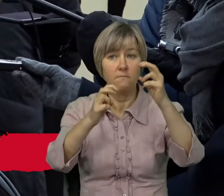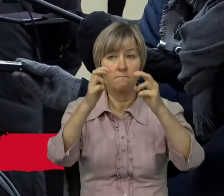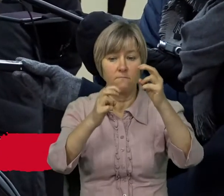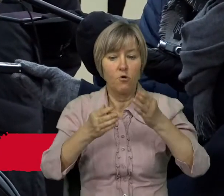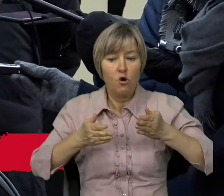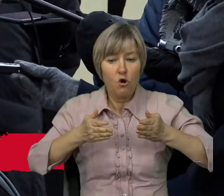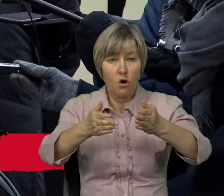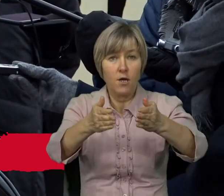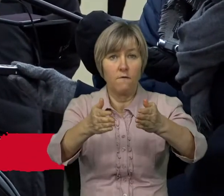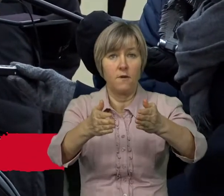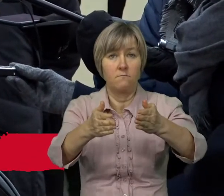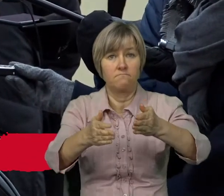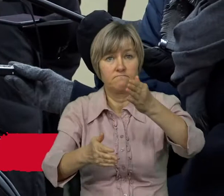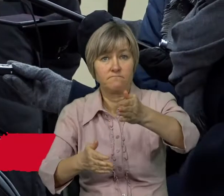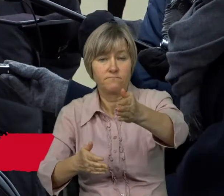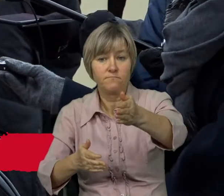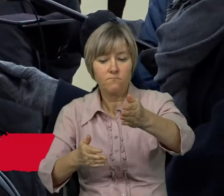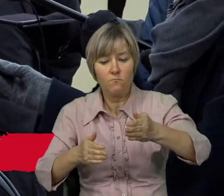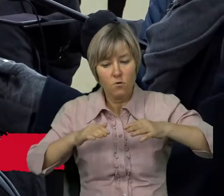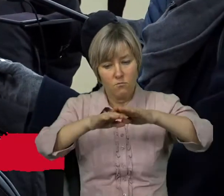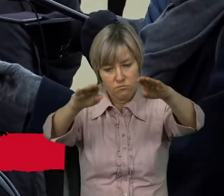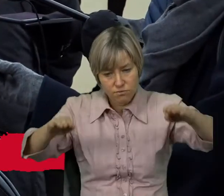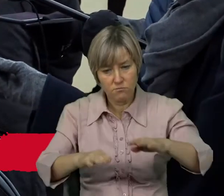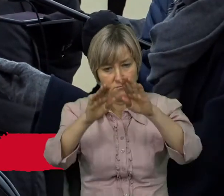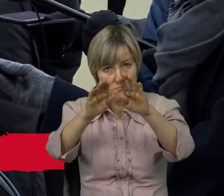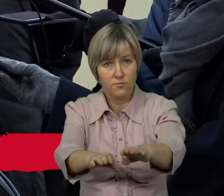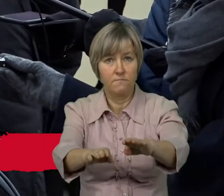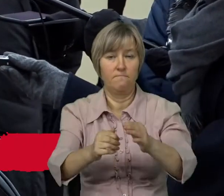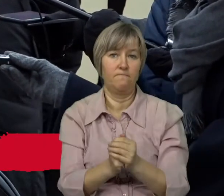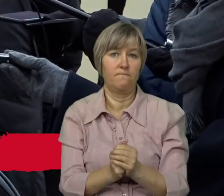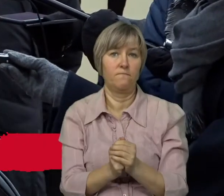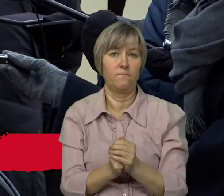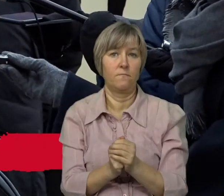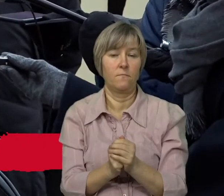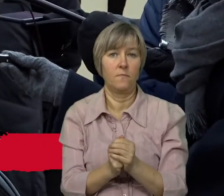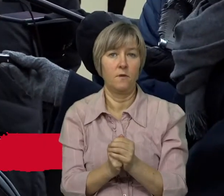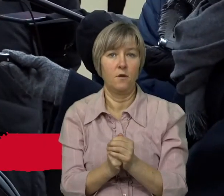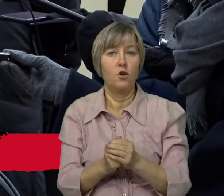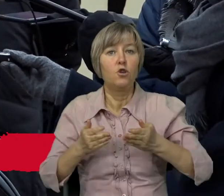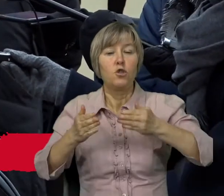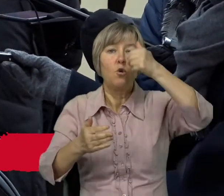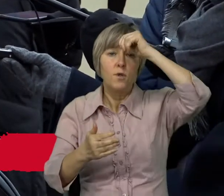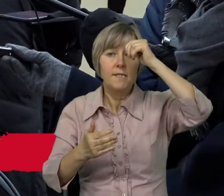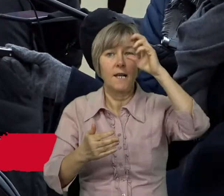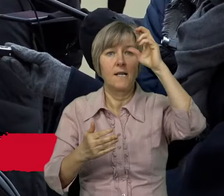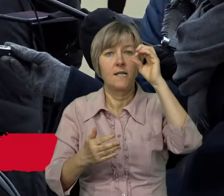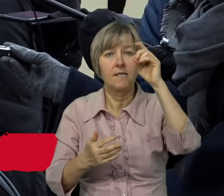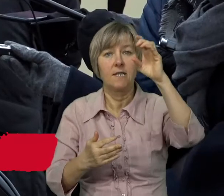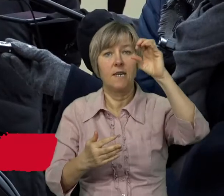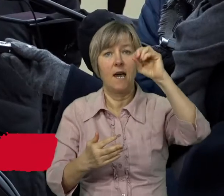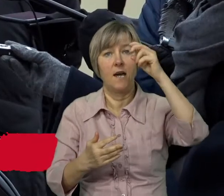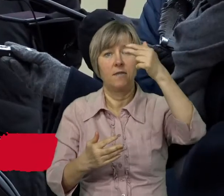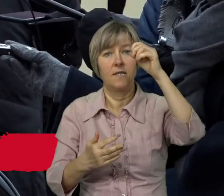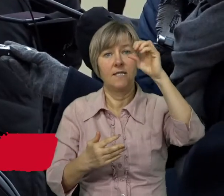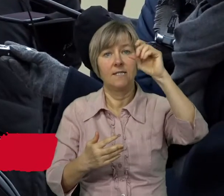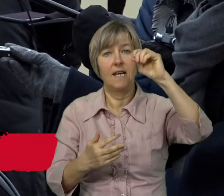w tej chwili skończony jest montaż płyty chodnikowej na ulicy Garncarskiej 29. Przed drugą bramą